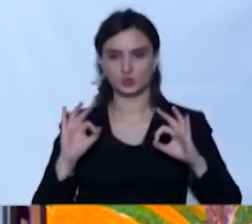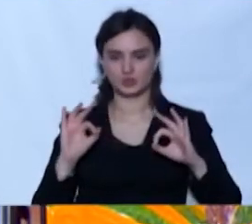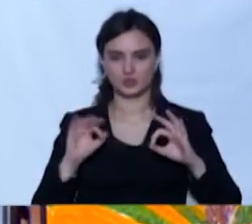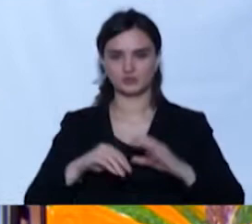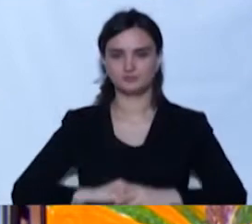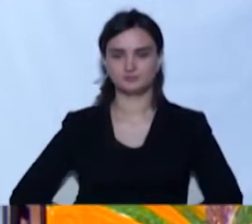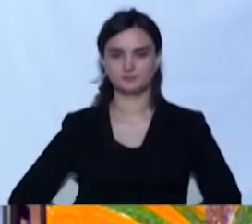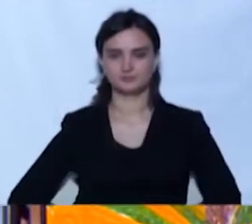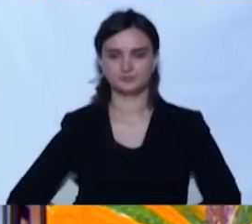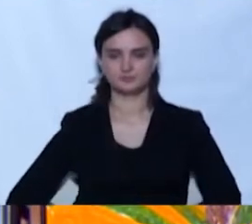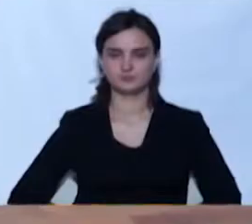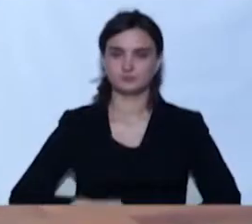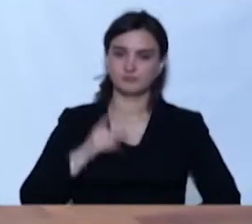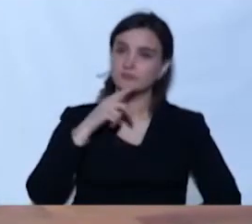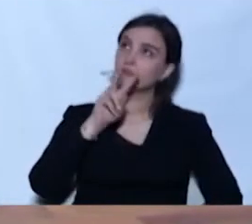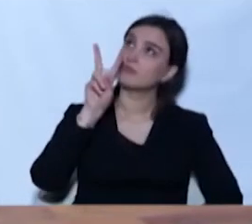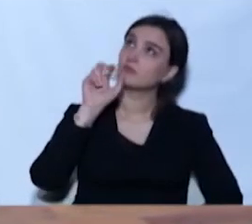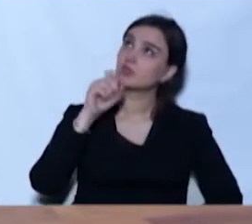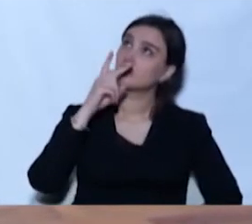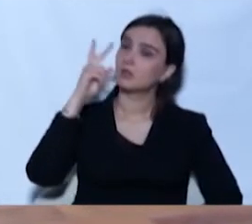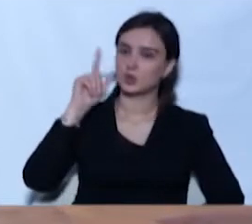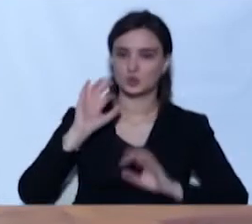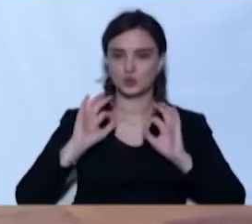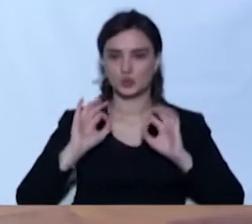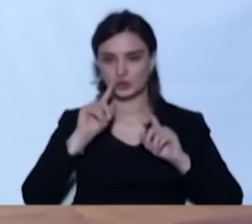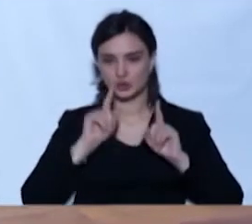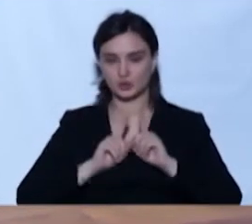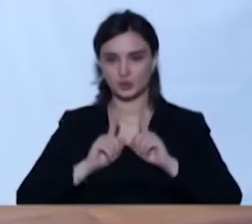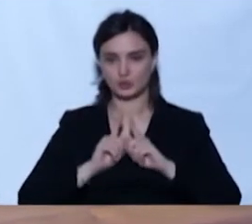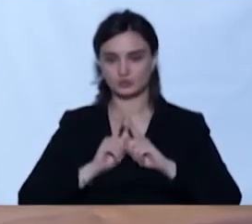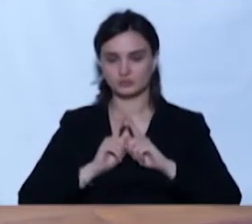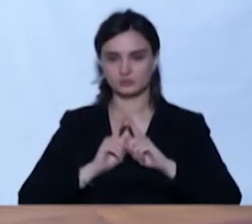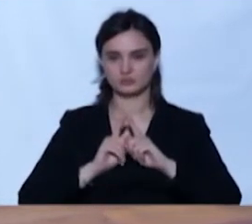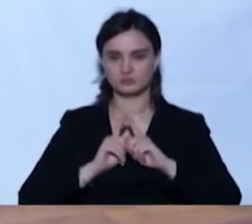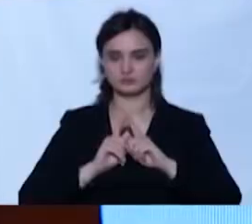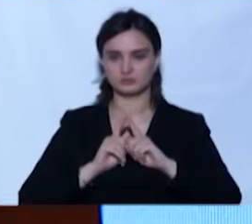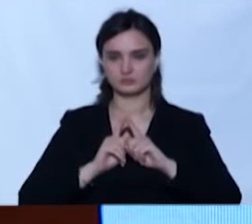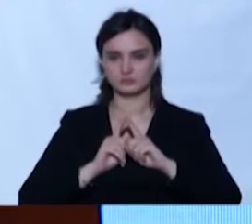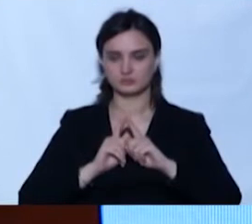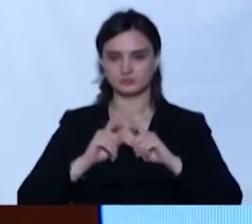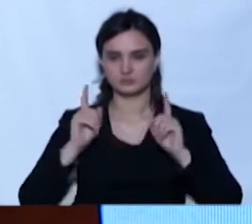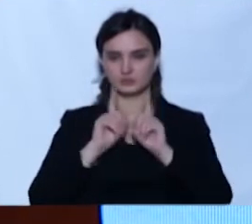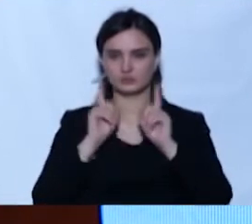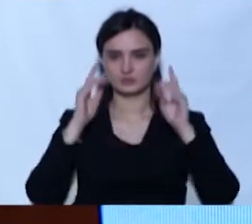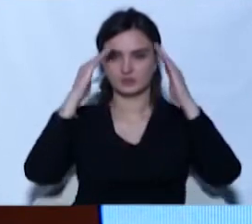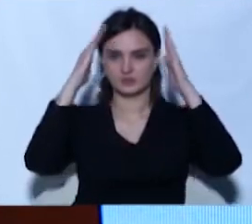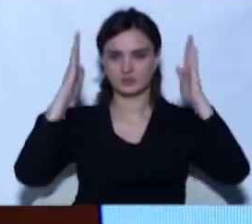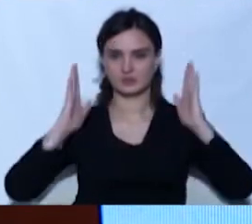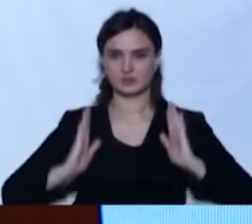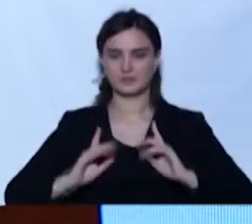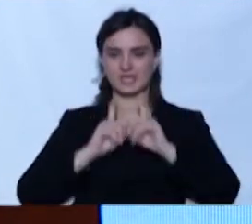ქვემოდან, აი ესეთი შეგრძნება აქვს, თითქოს იწევა გვერდები და აი ასეთ ფორმას ტრაპეციის